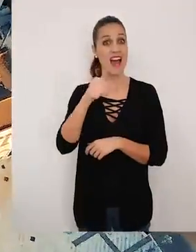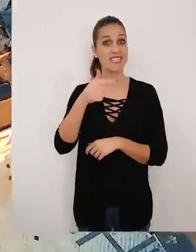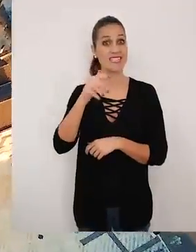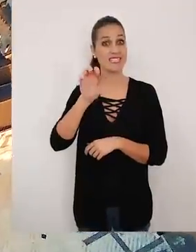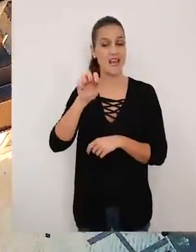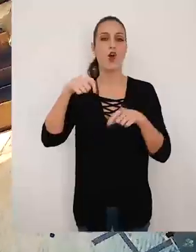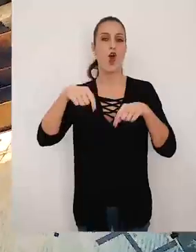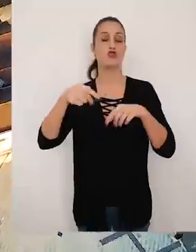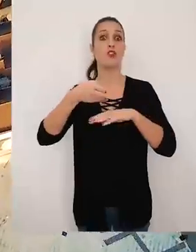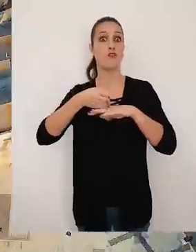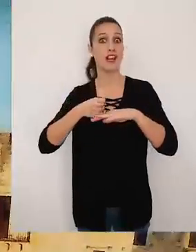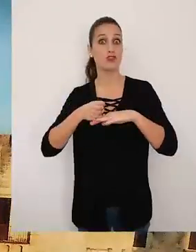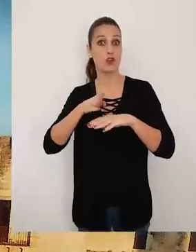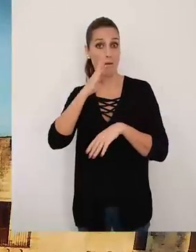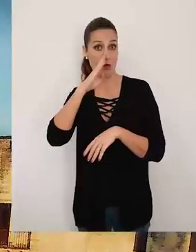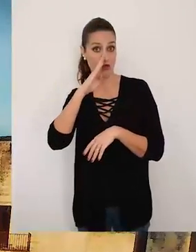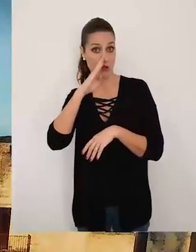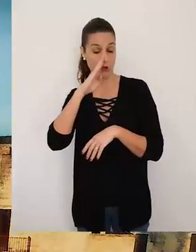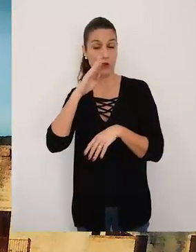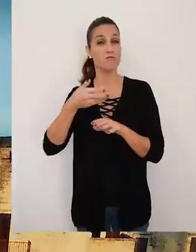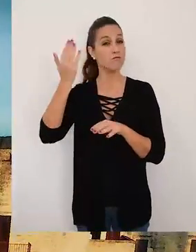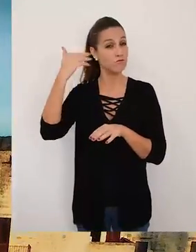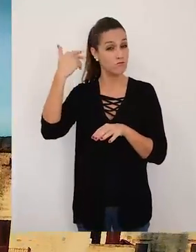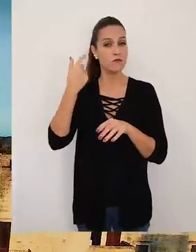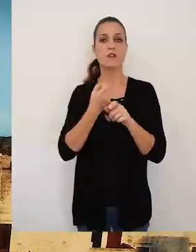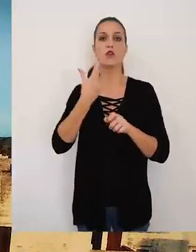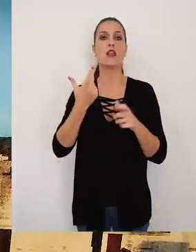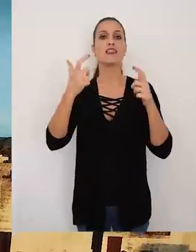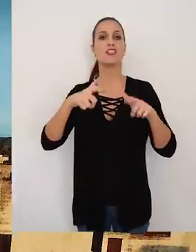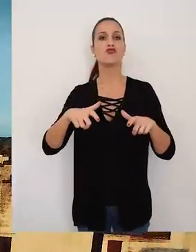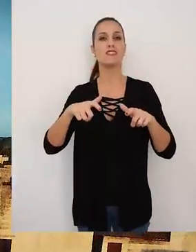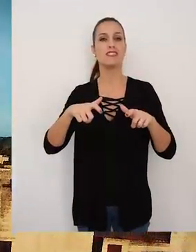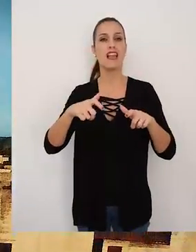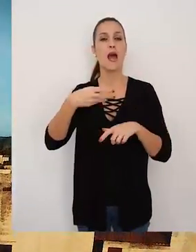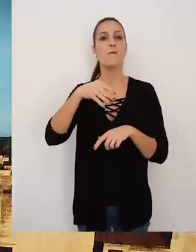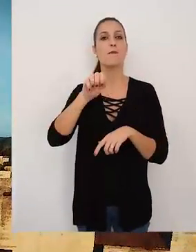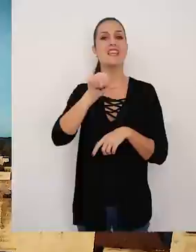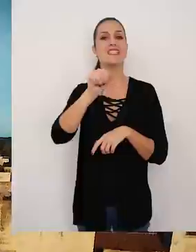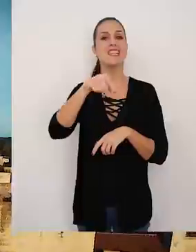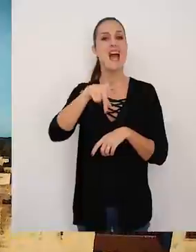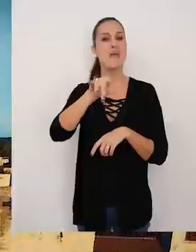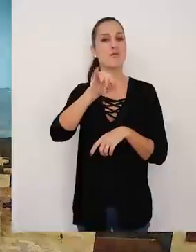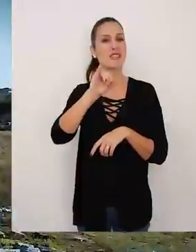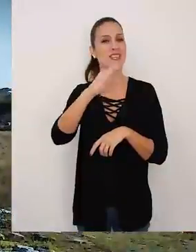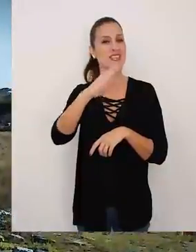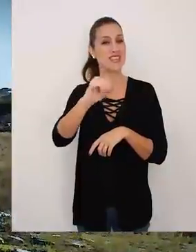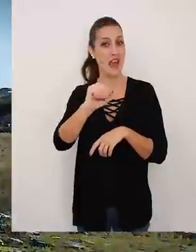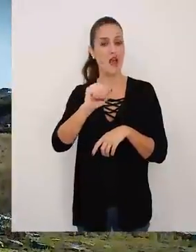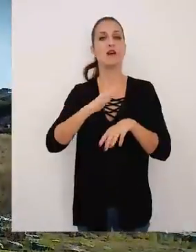Vaste, oggi frazione di Poggiardo, fu un'importantissima città messapica del territorio salentino.